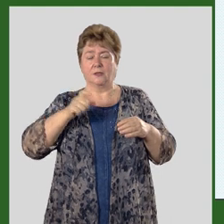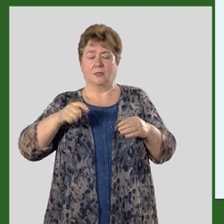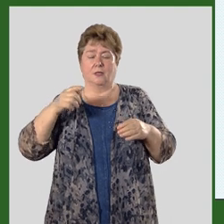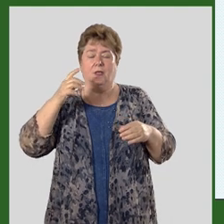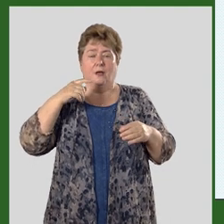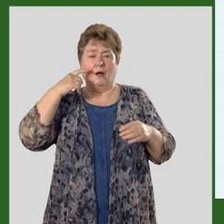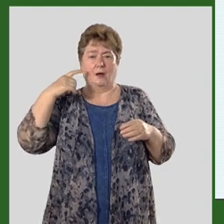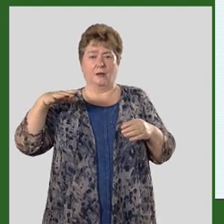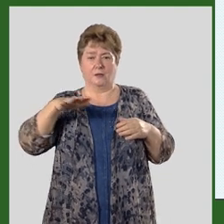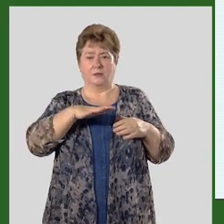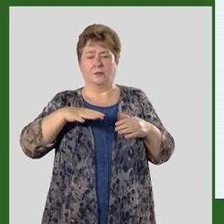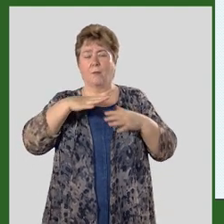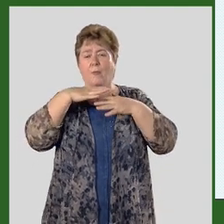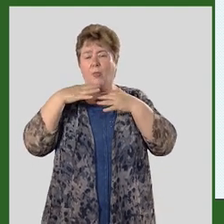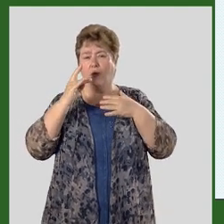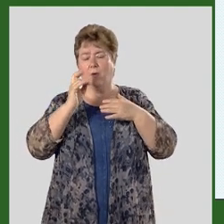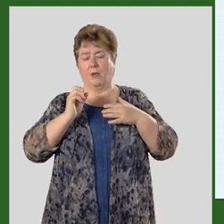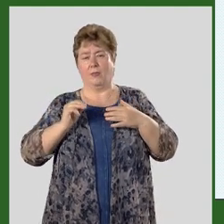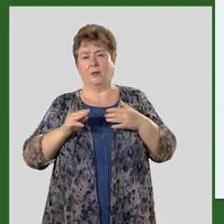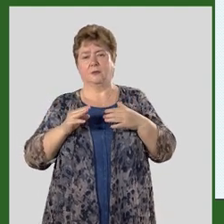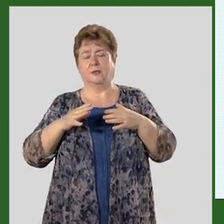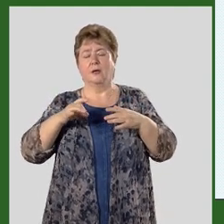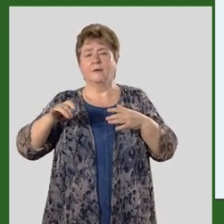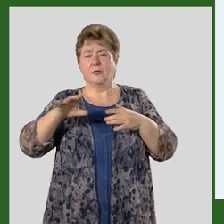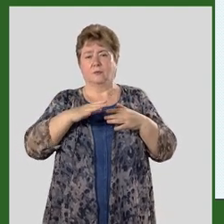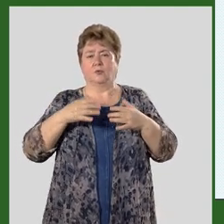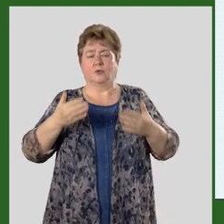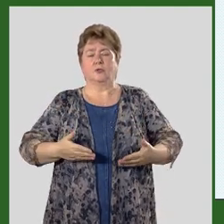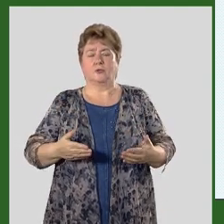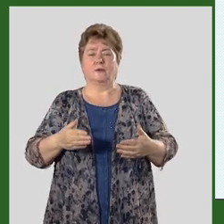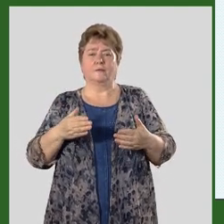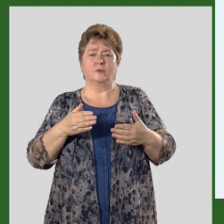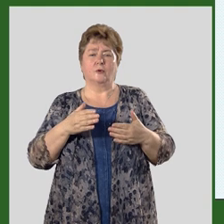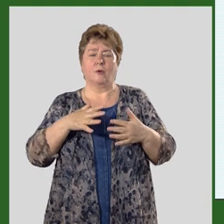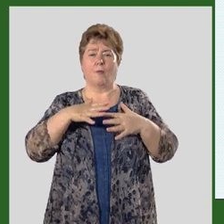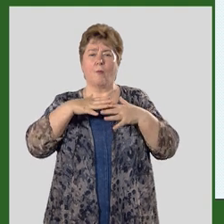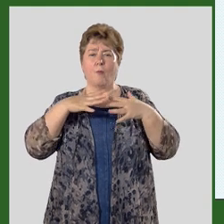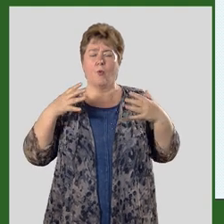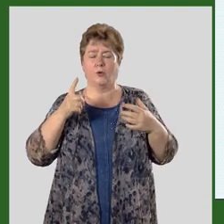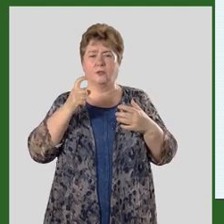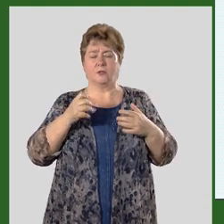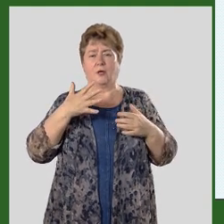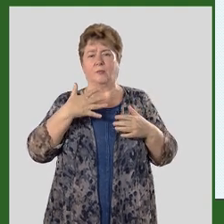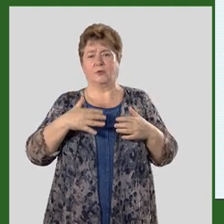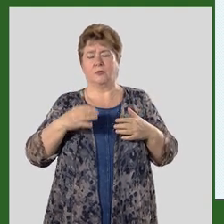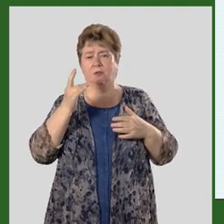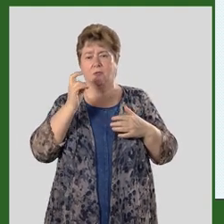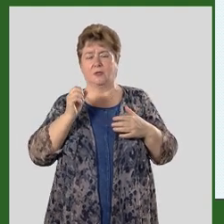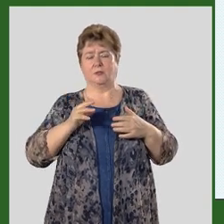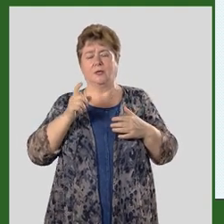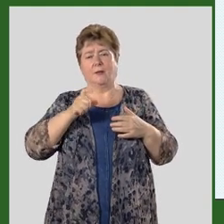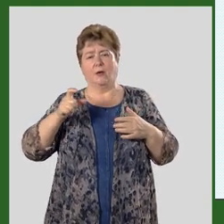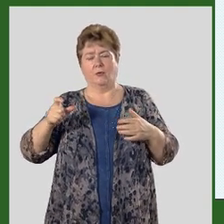Население Кыргызстана многонационально. В республике проживают представители более 150 наций